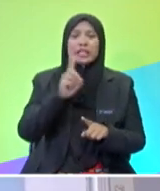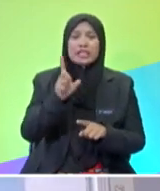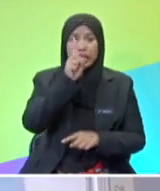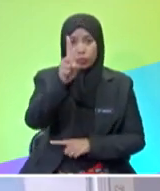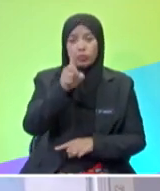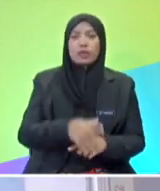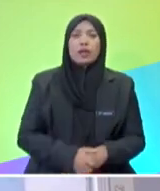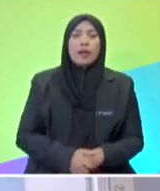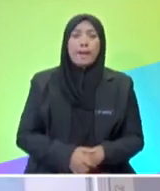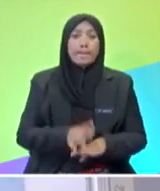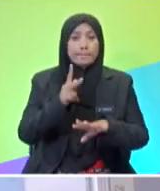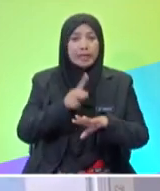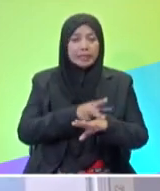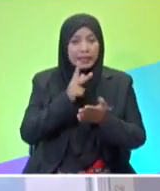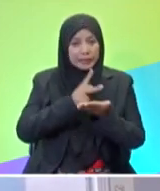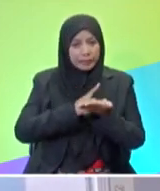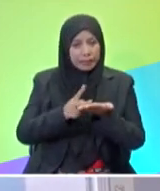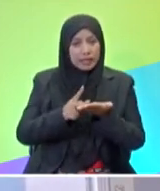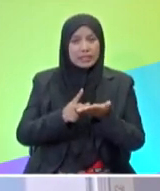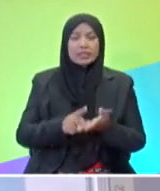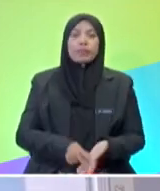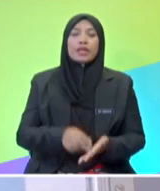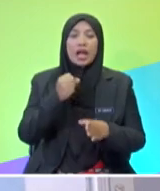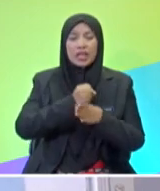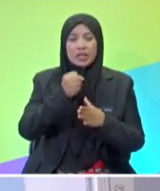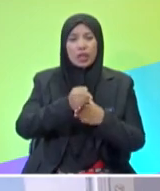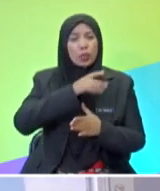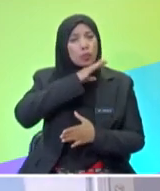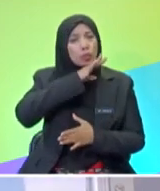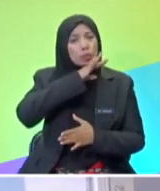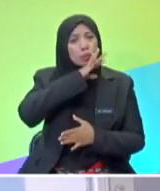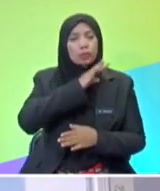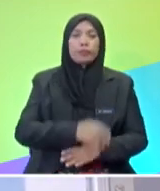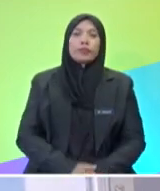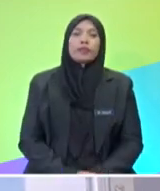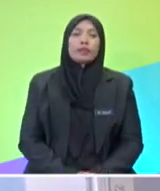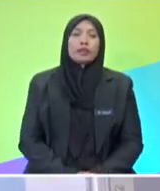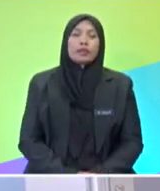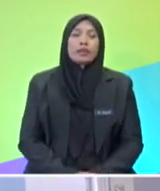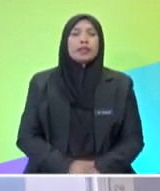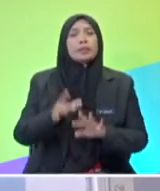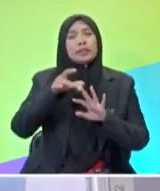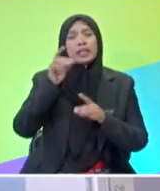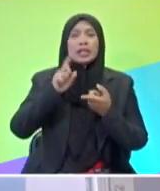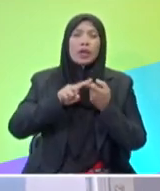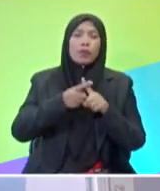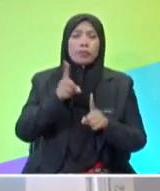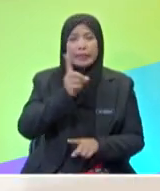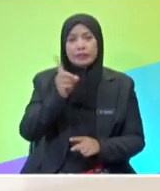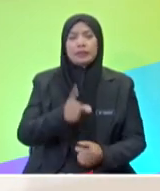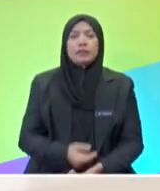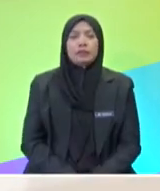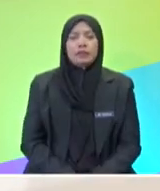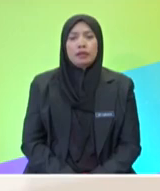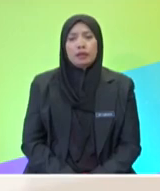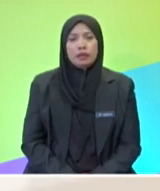yang gambar pakai rambut dia selekit-selekit, baju tak letak kat dalam? Arif nak pilih kawan yang mana?